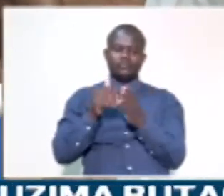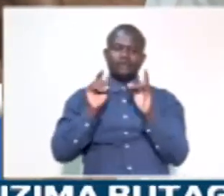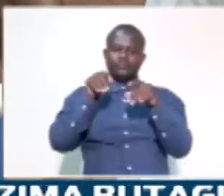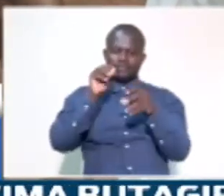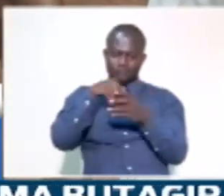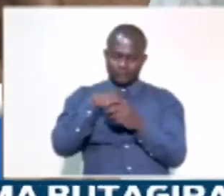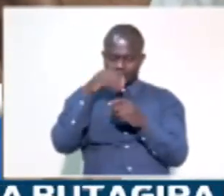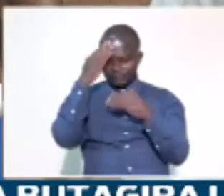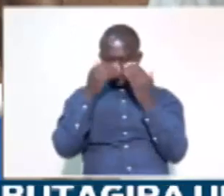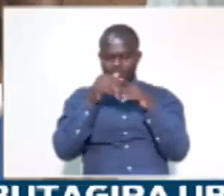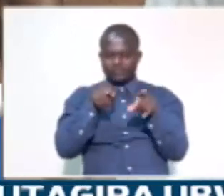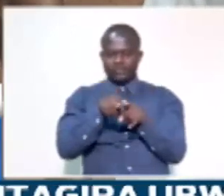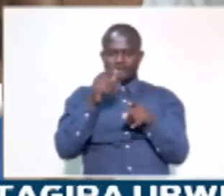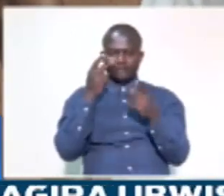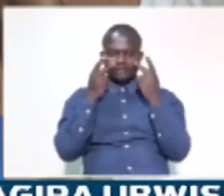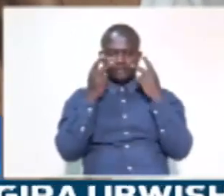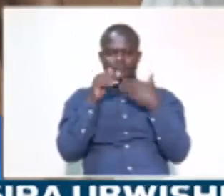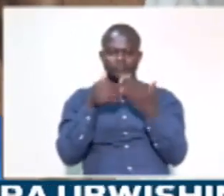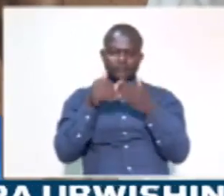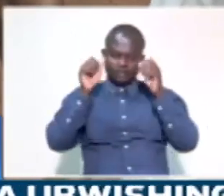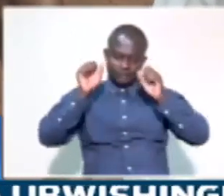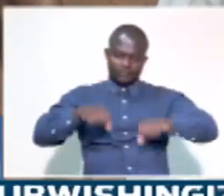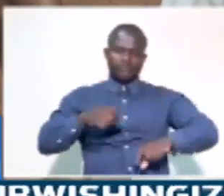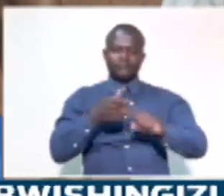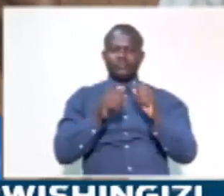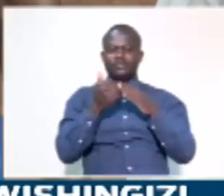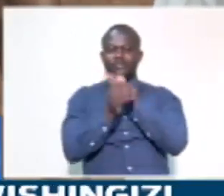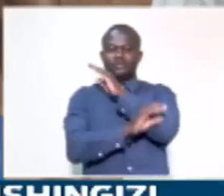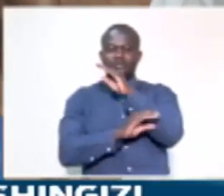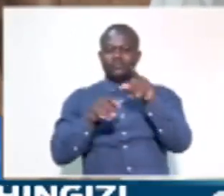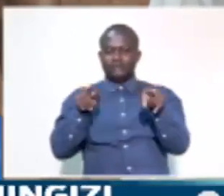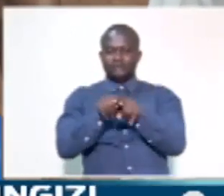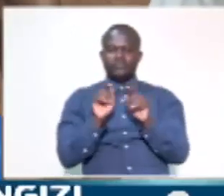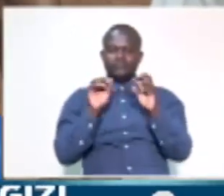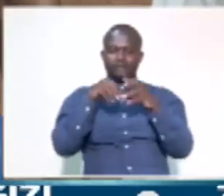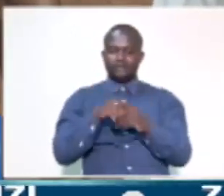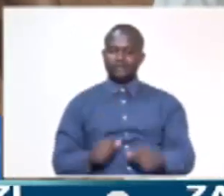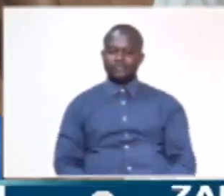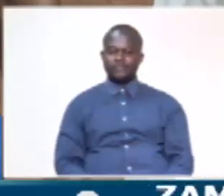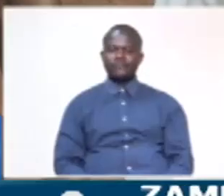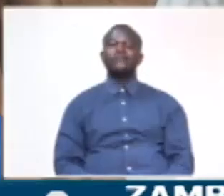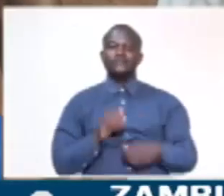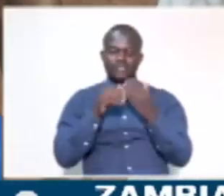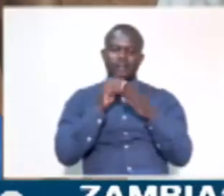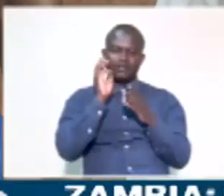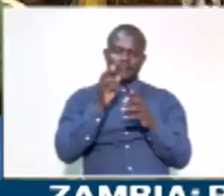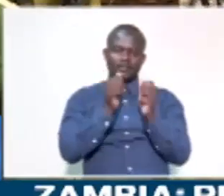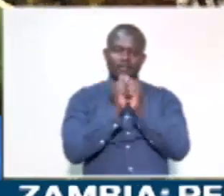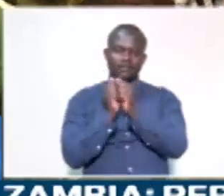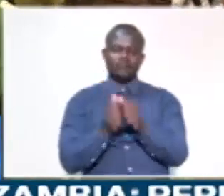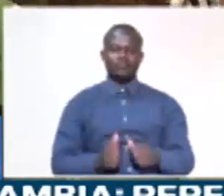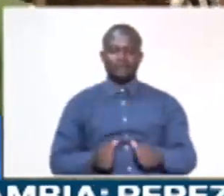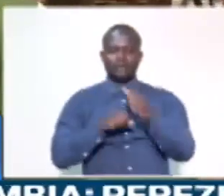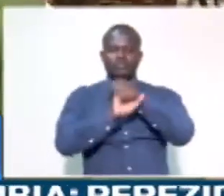babyitabire kugira ngo nabo babone ko babashije ndetse no mu bindi bihugu nabo bakitabira tukazaza tugenderana.